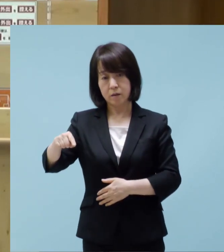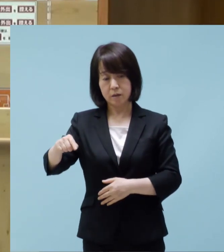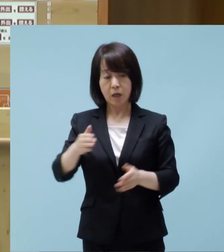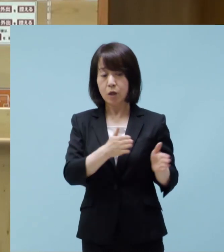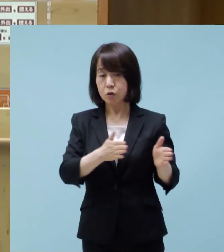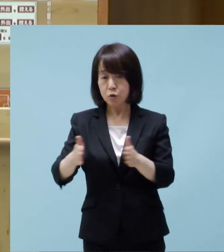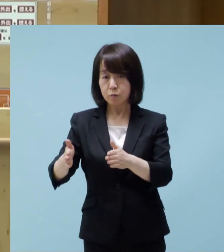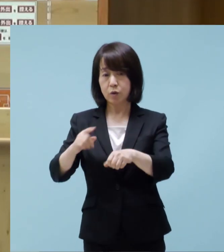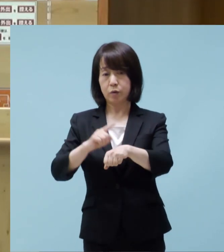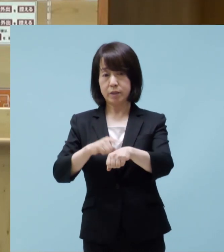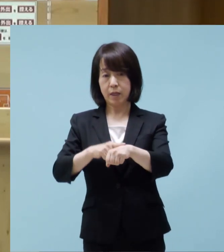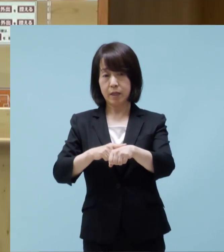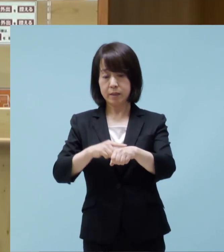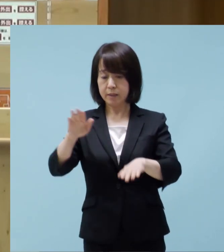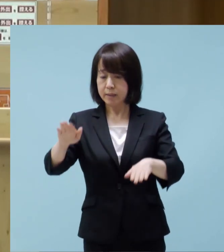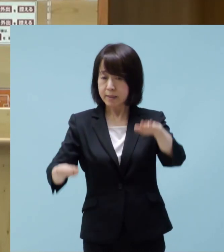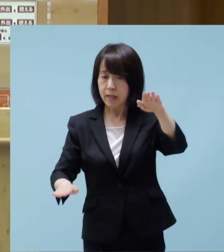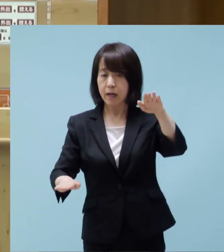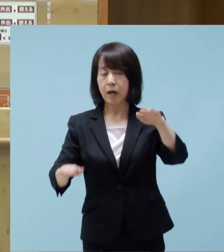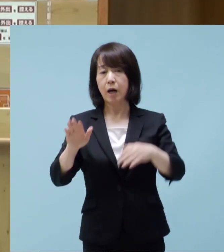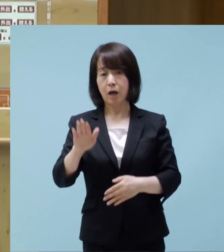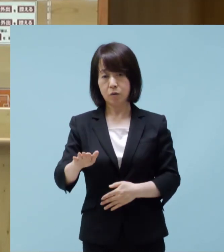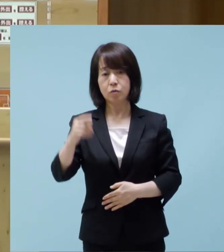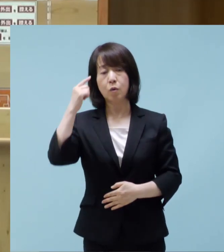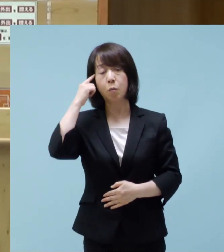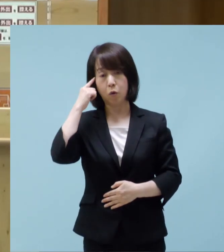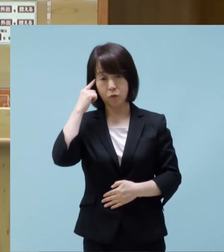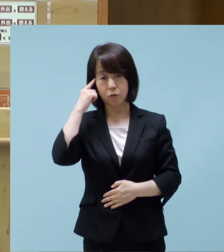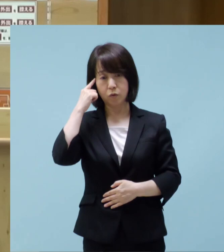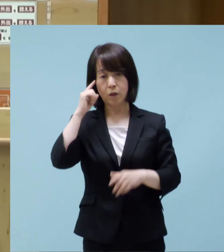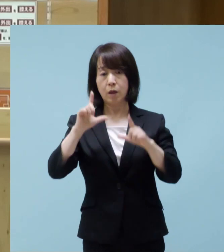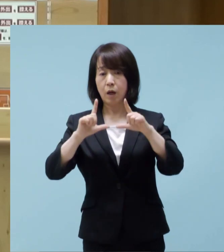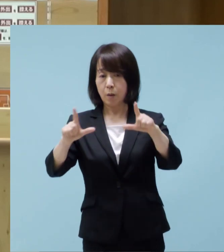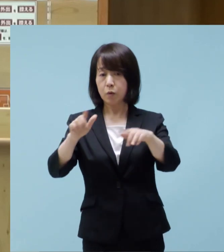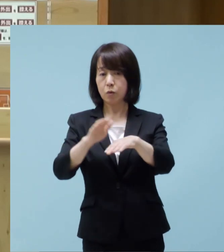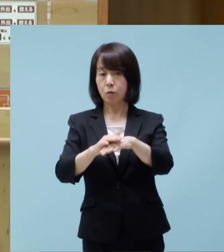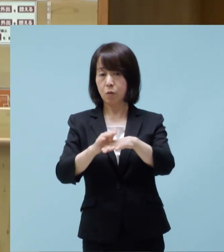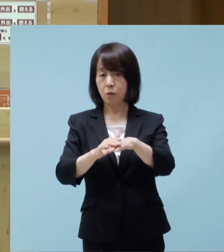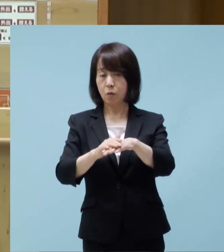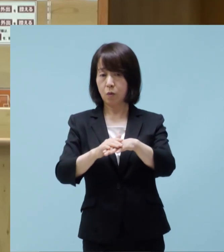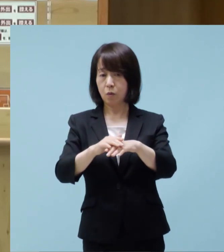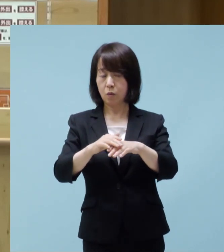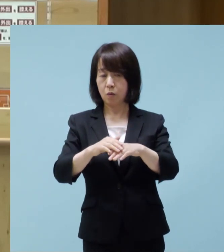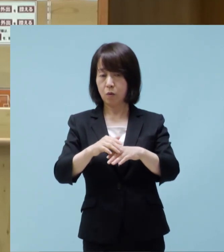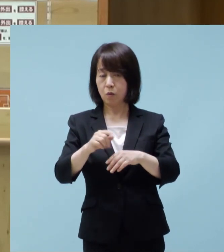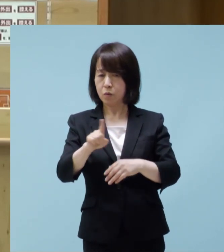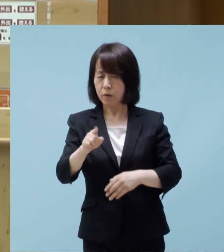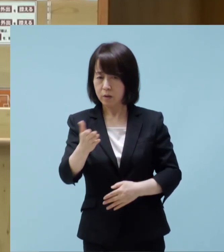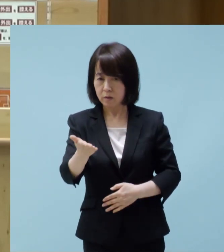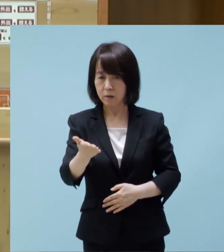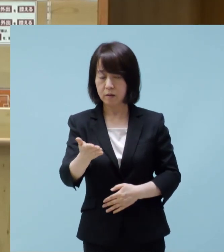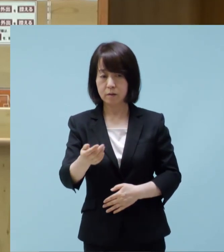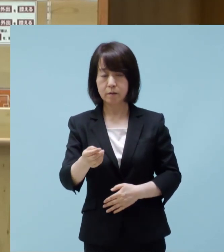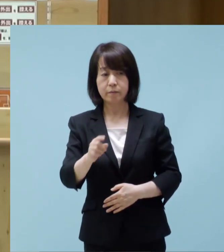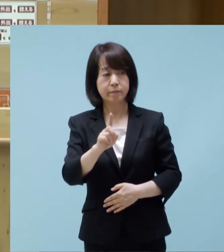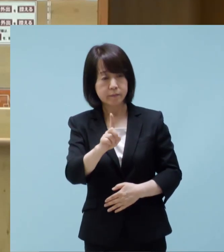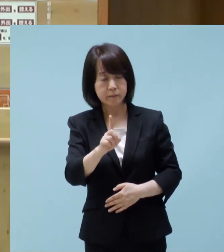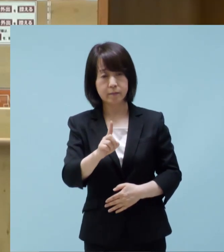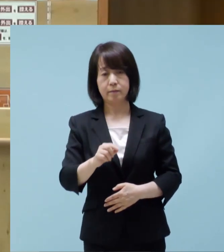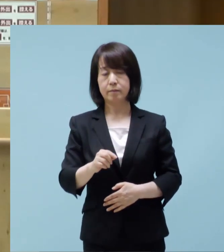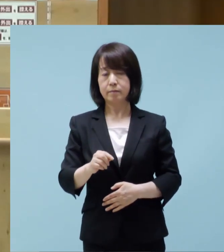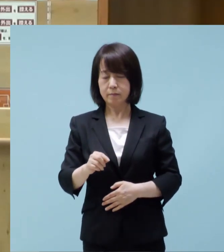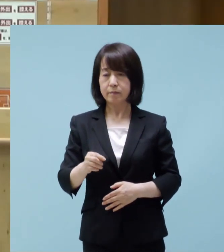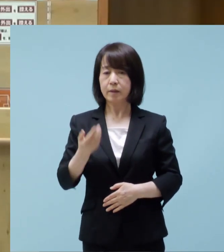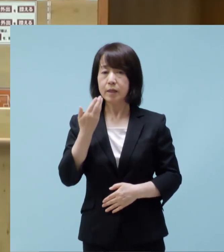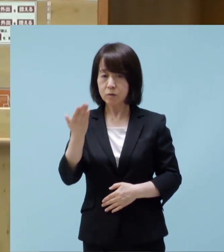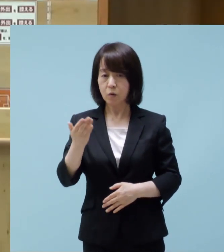あ、こういった形でのメッセージの出し方は適切だったのかどうかお聞かせください。 もう一度ですか。 要は、まあ、はい、まあ、札幌についてはもうすでに今日も少